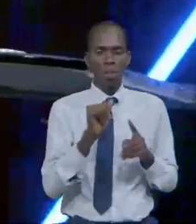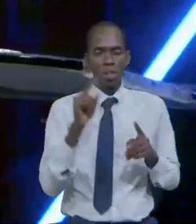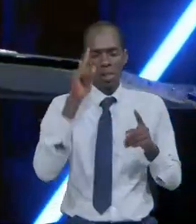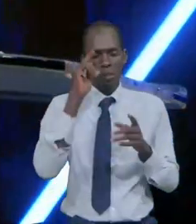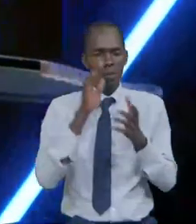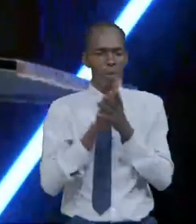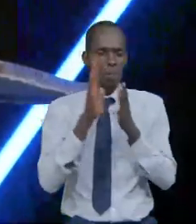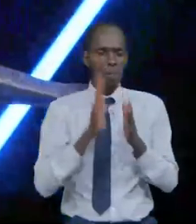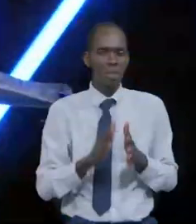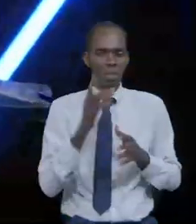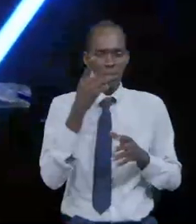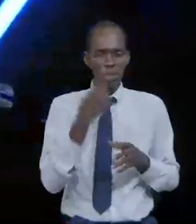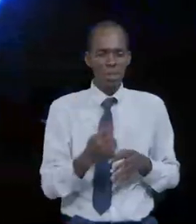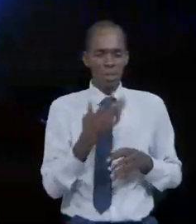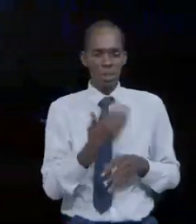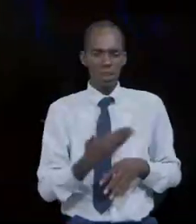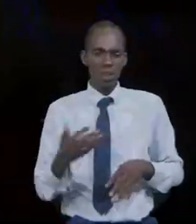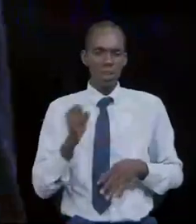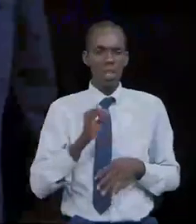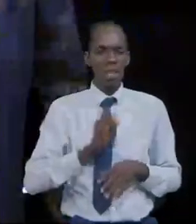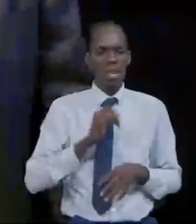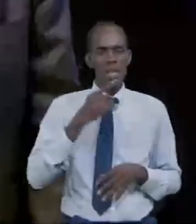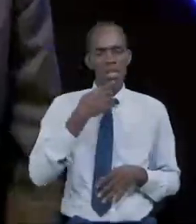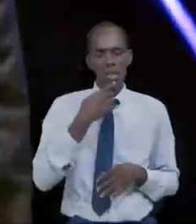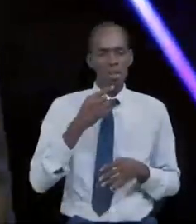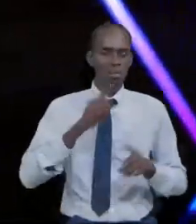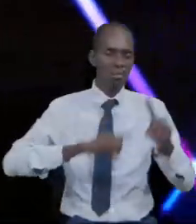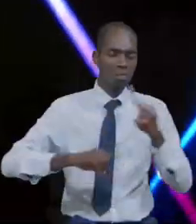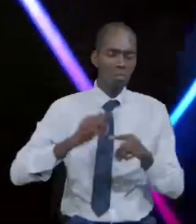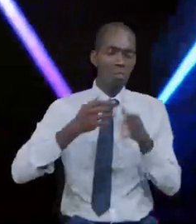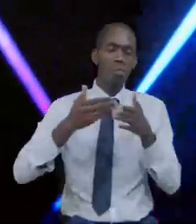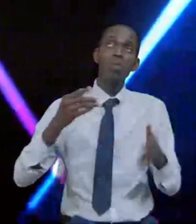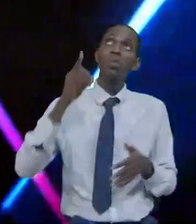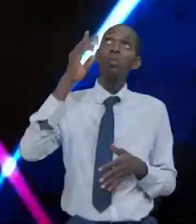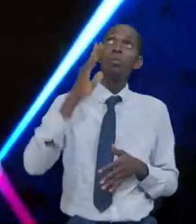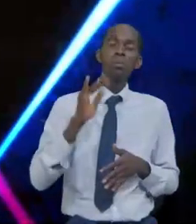Ce que je dis, devant Dieu, je ne mens pas.